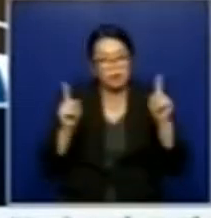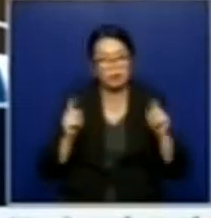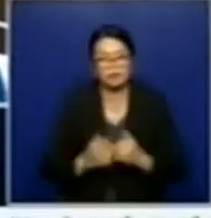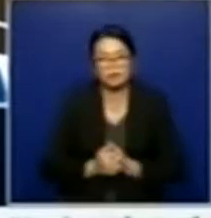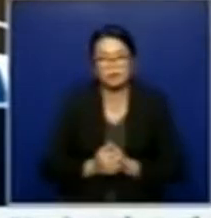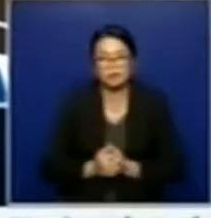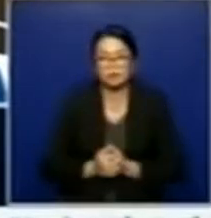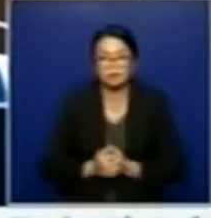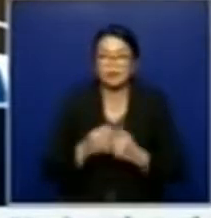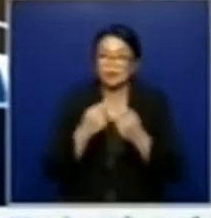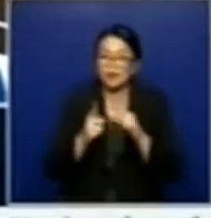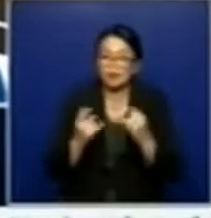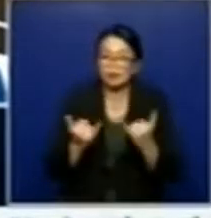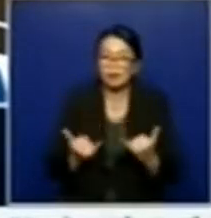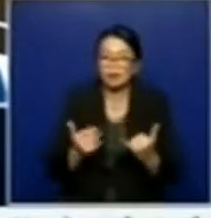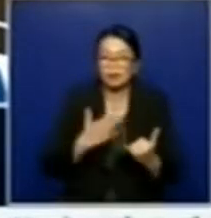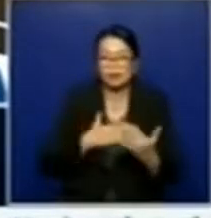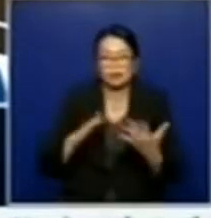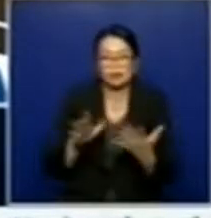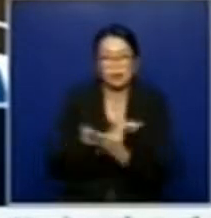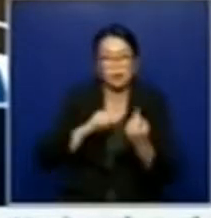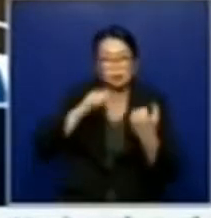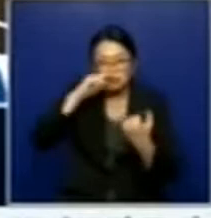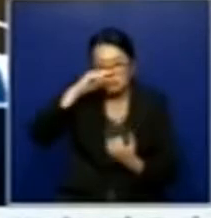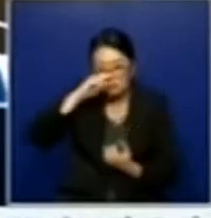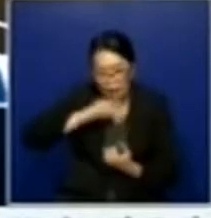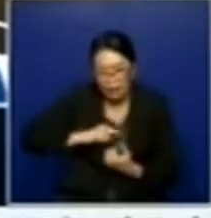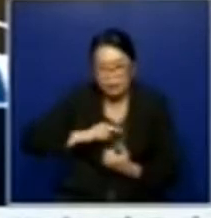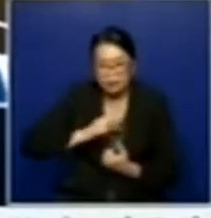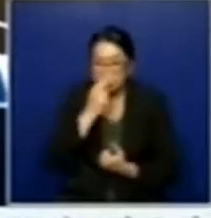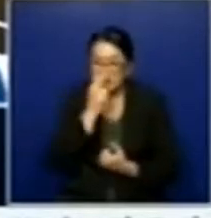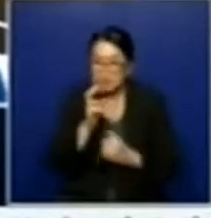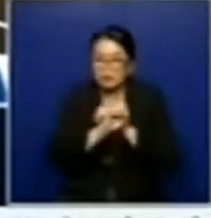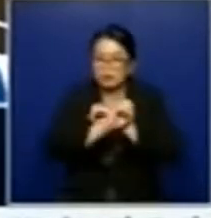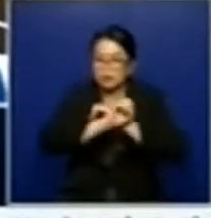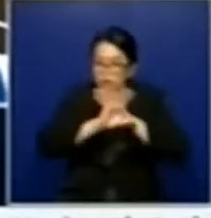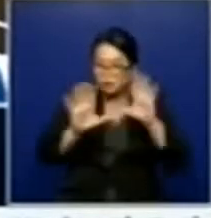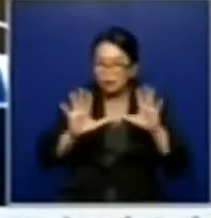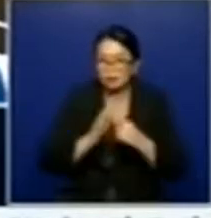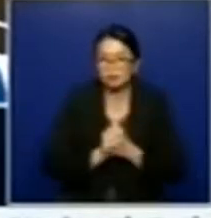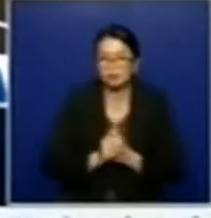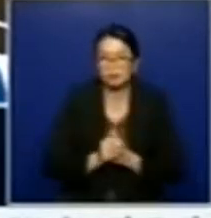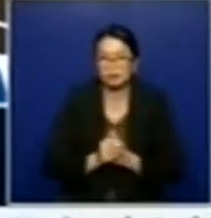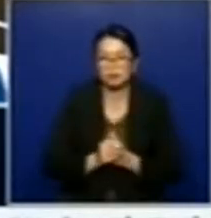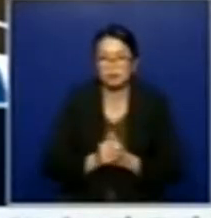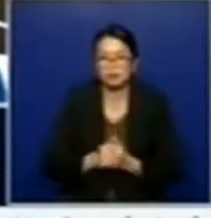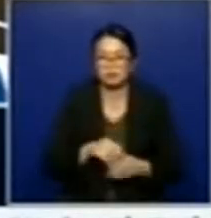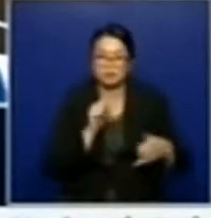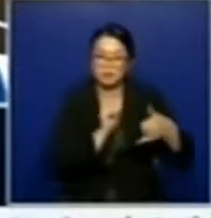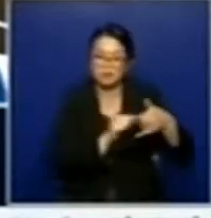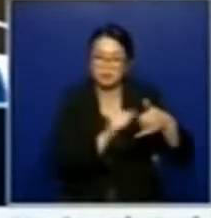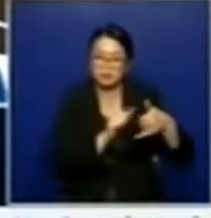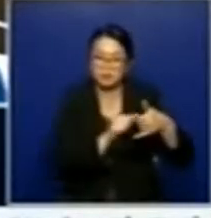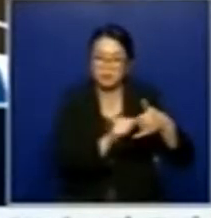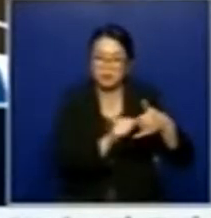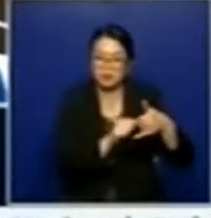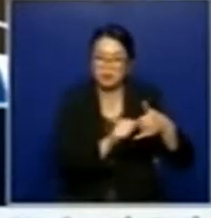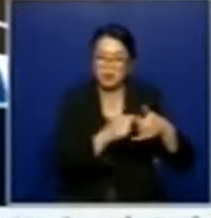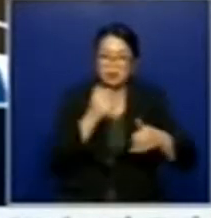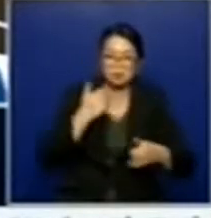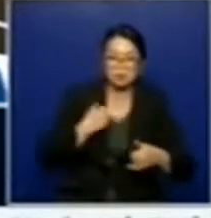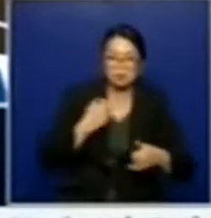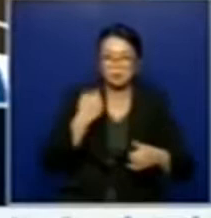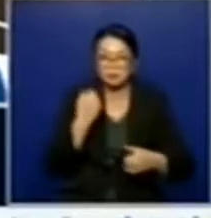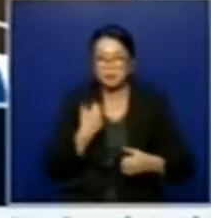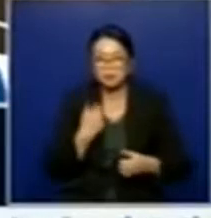แต่วินาทีนี้ครับสังคมไทยตาสว่างนะครับท่านประธานการแสดงปาหี่แบบนี้ไม่สามารถซ่อนคำโกหกหลอกลวงกับประชาชนได้อี